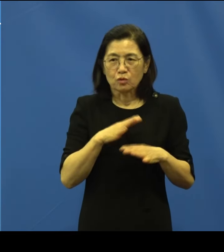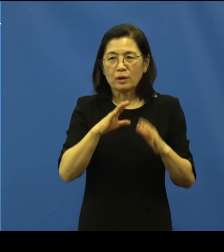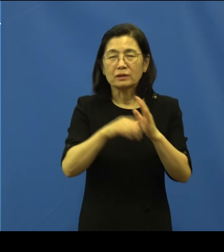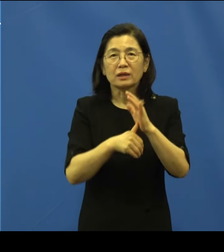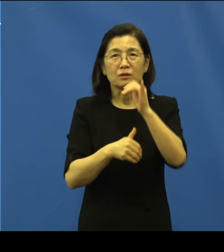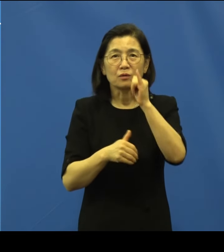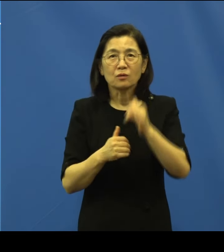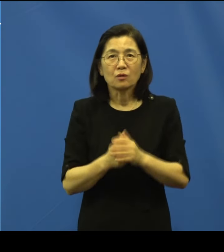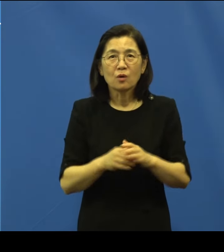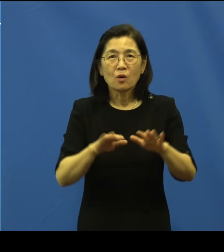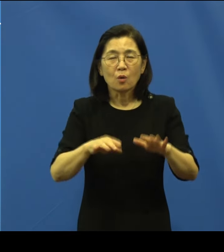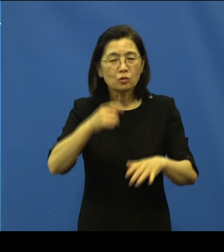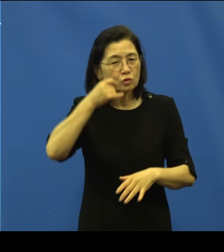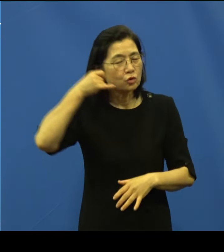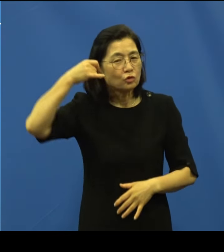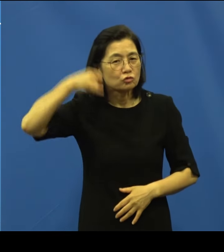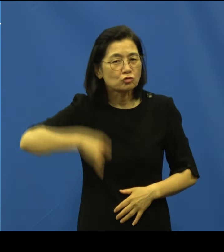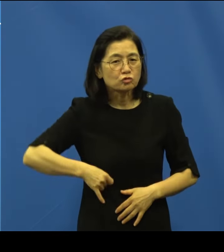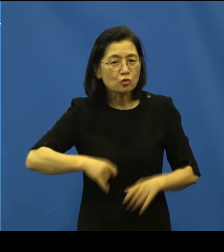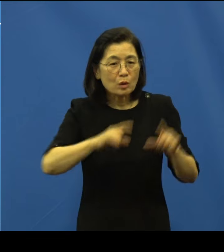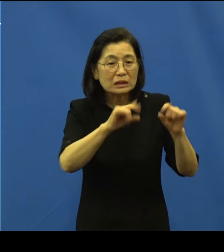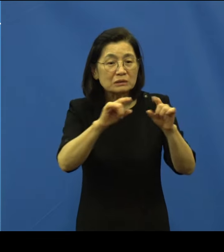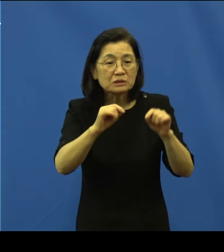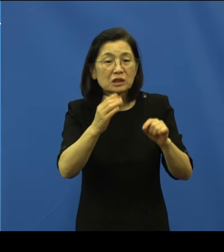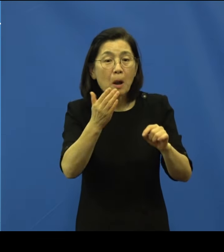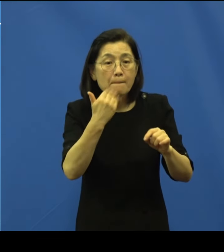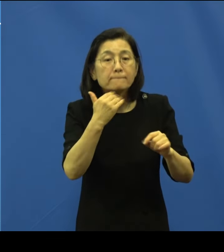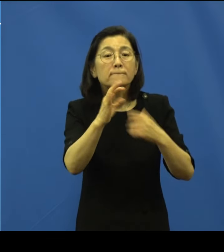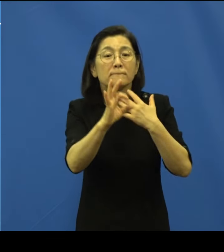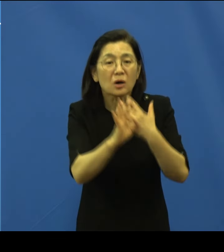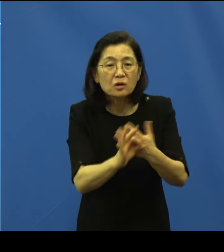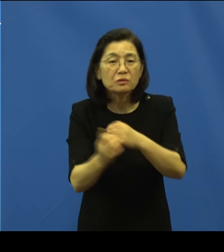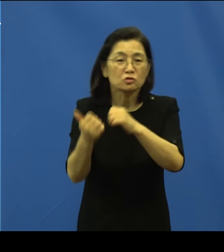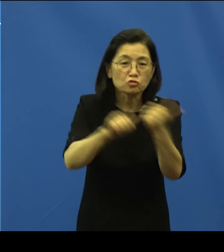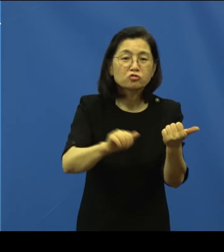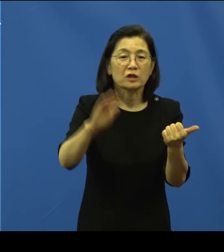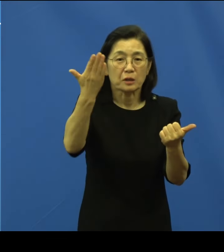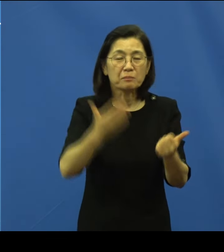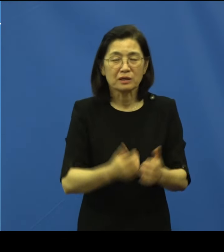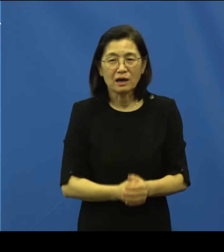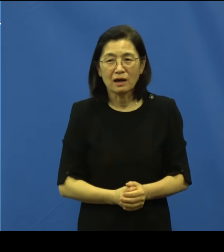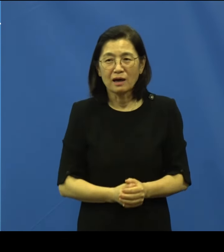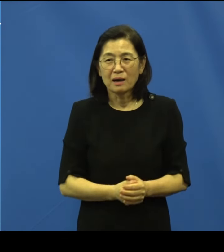오늘 중국 음식을 먹으면 당신은 죽을지 모릅니다. 뭐 이러면서 짜장면 먹으면서.